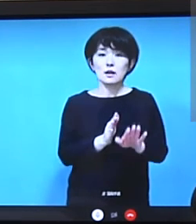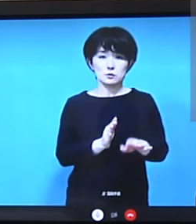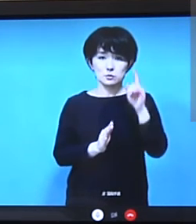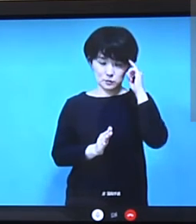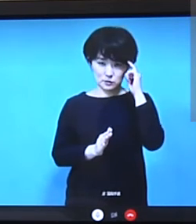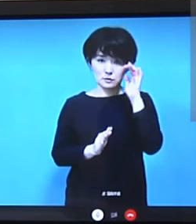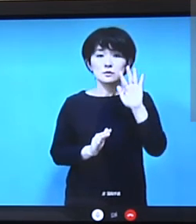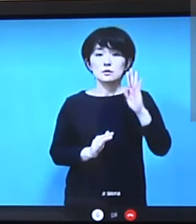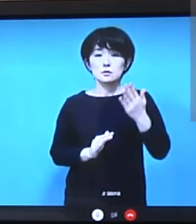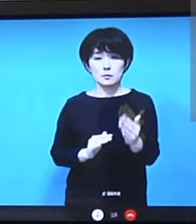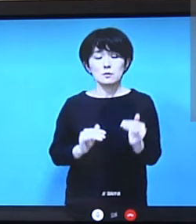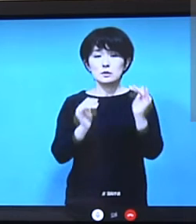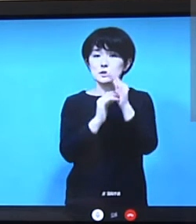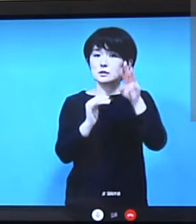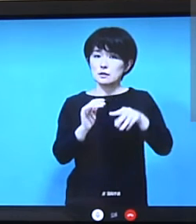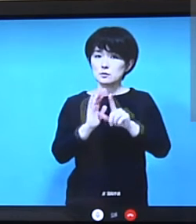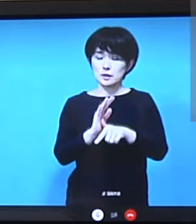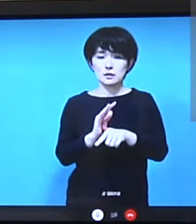か。